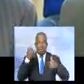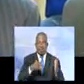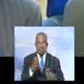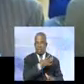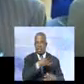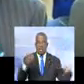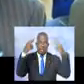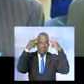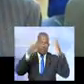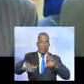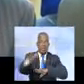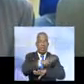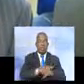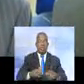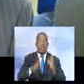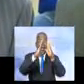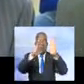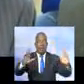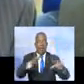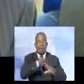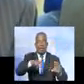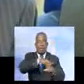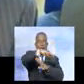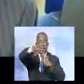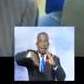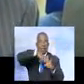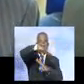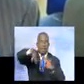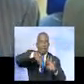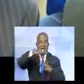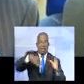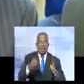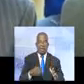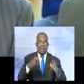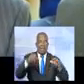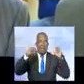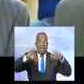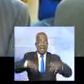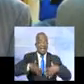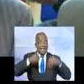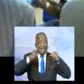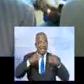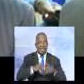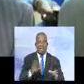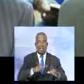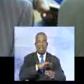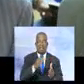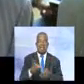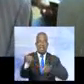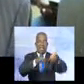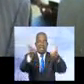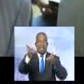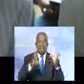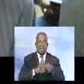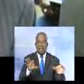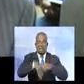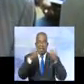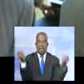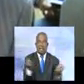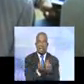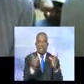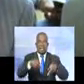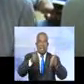réflexion sur la paix et l'environnement, contribuer au renforcement des capacités des opérateurs du secteur du théâtre et favoriser le